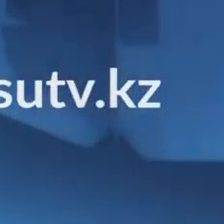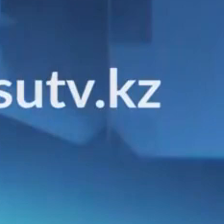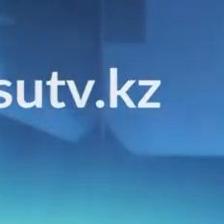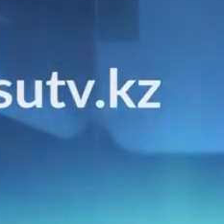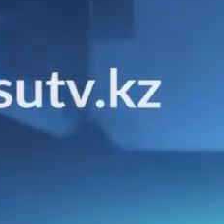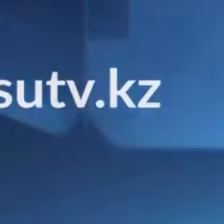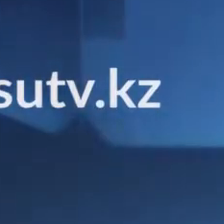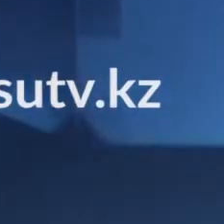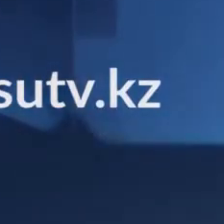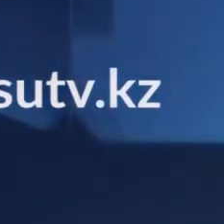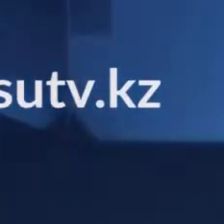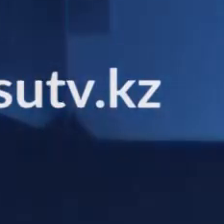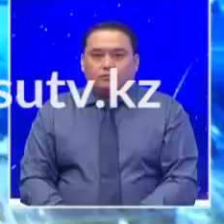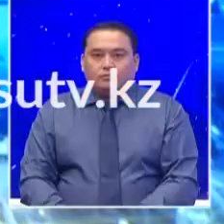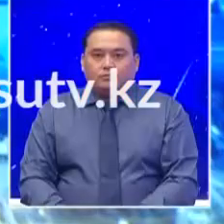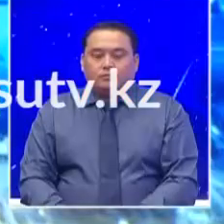ЖТСУ.